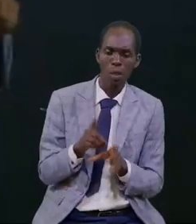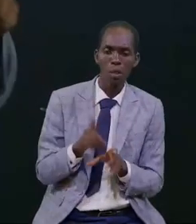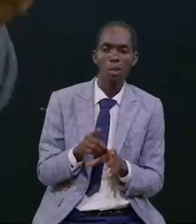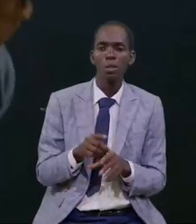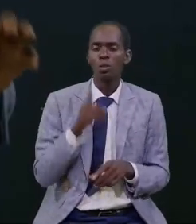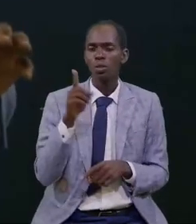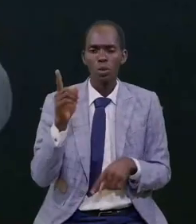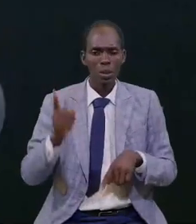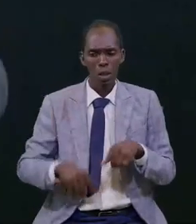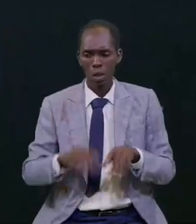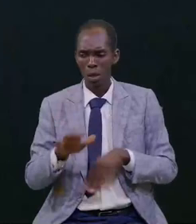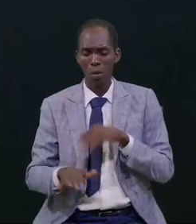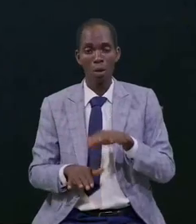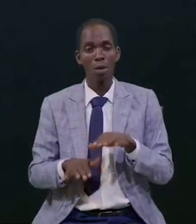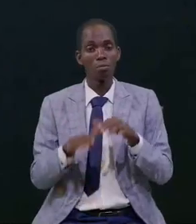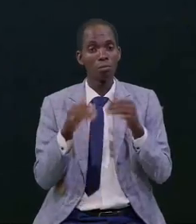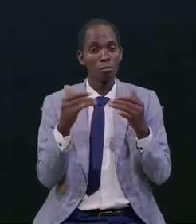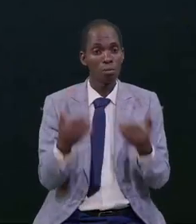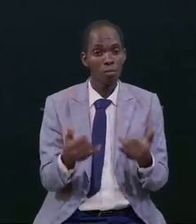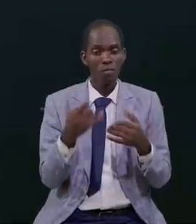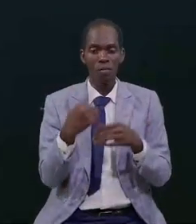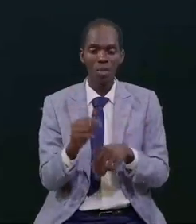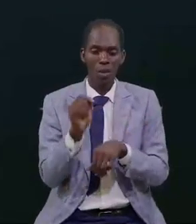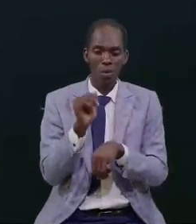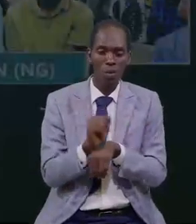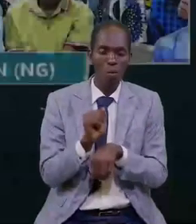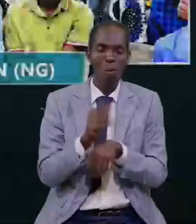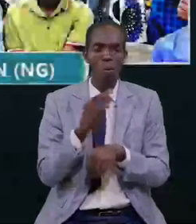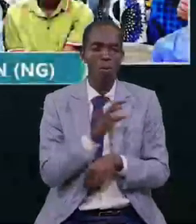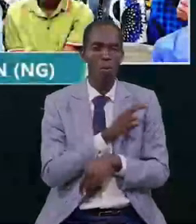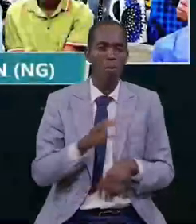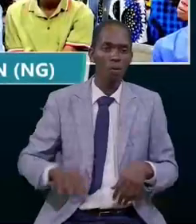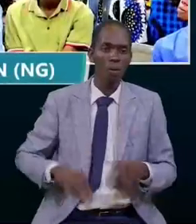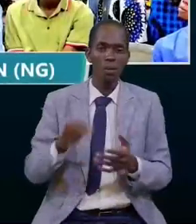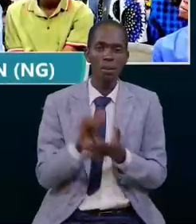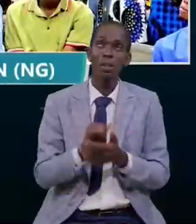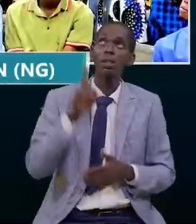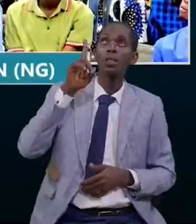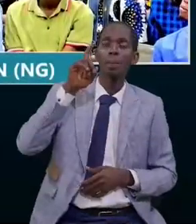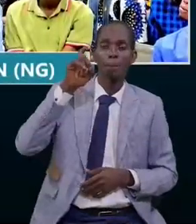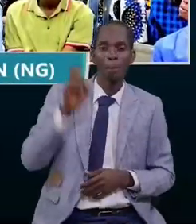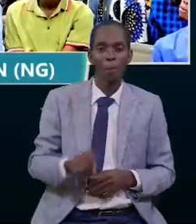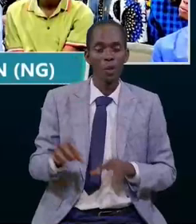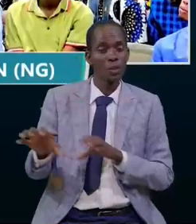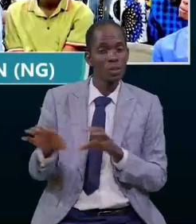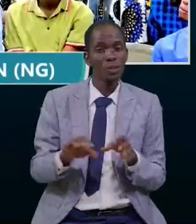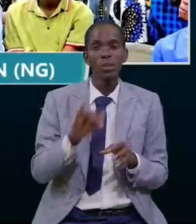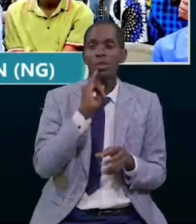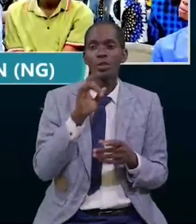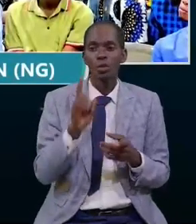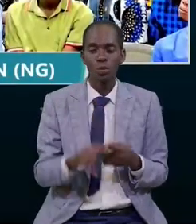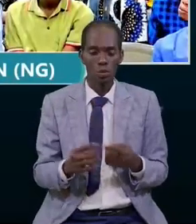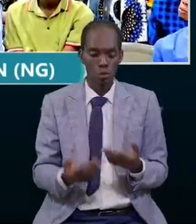n'arrives pas à marcher maintenant les œuvres de Christ qui doit accomplir c'est de te